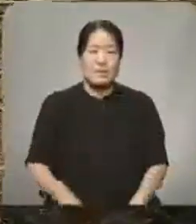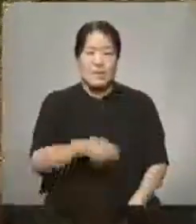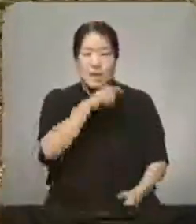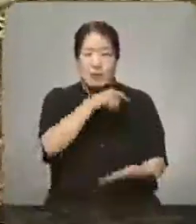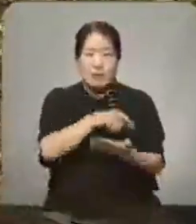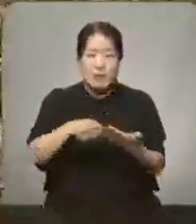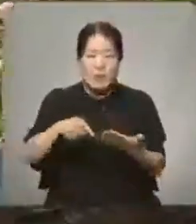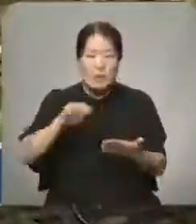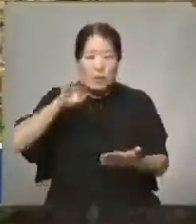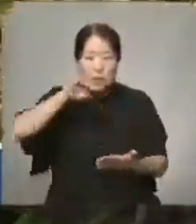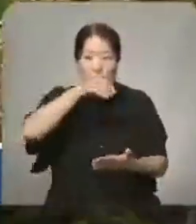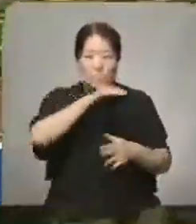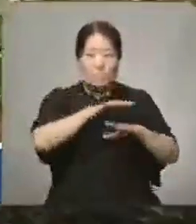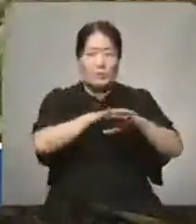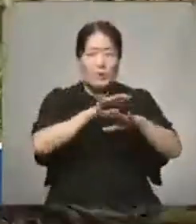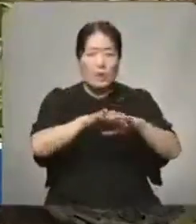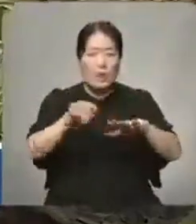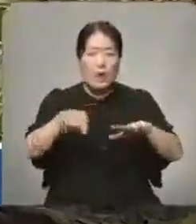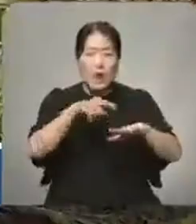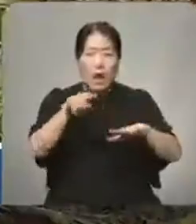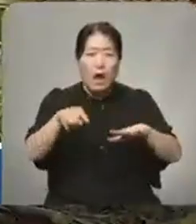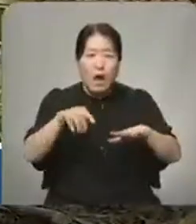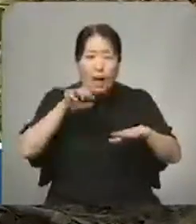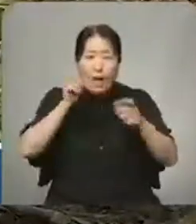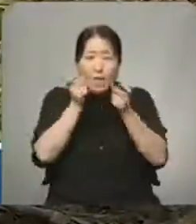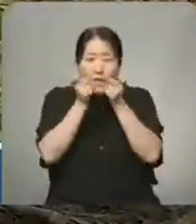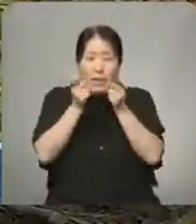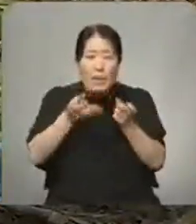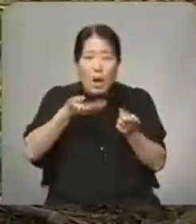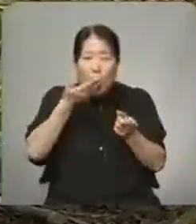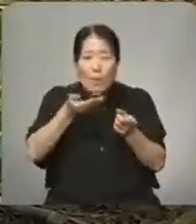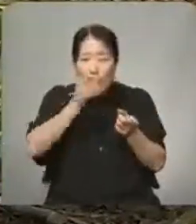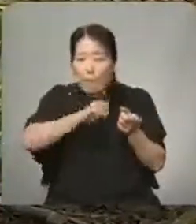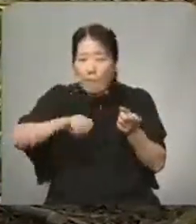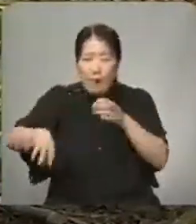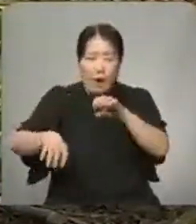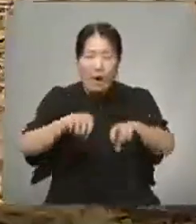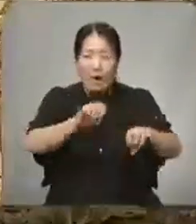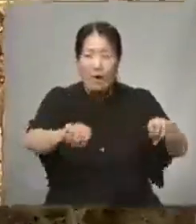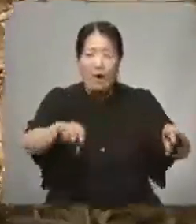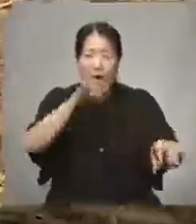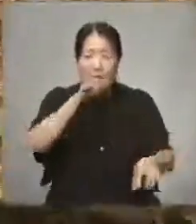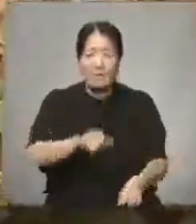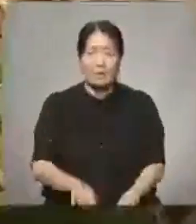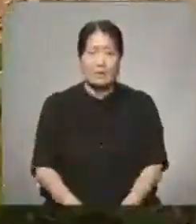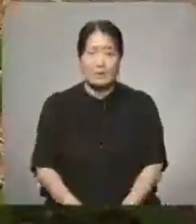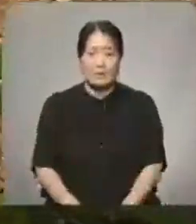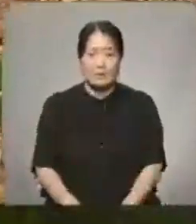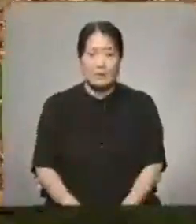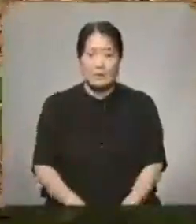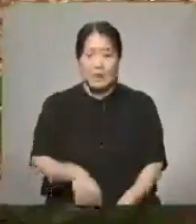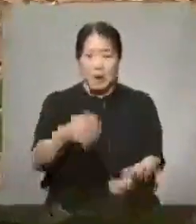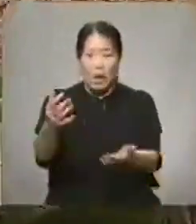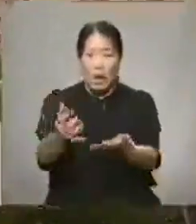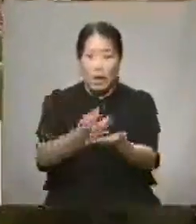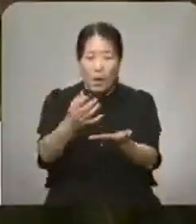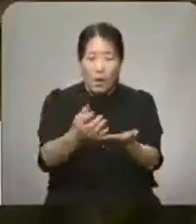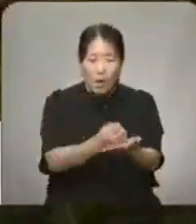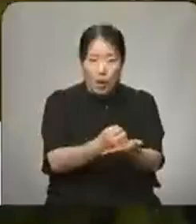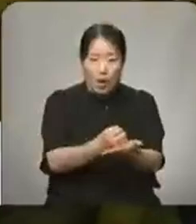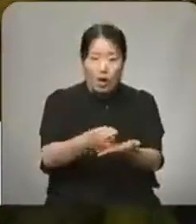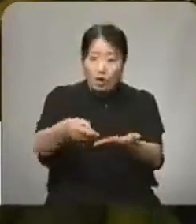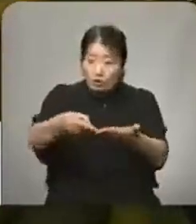옥수수 밭입니다. 보시는 것처럼 이렇게 멧돼지가 먹고 남긴 옥수수들이 곳곳에 널려 있습니다. 수확철에 맞춰 옥수수